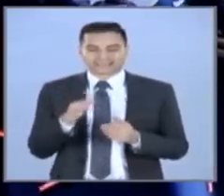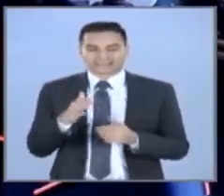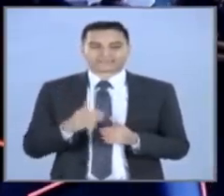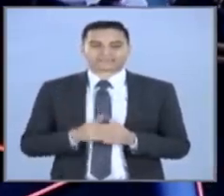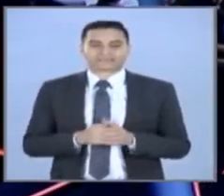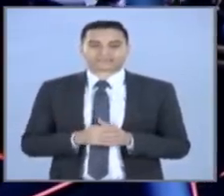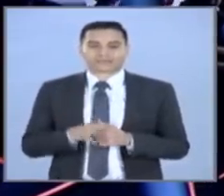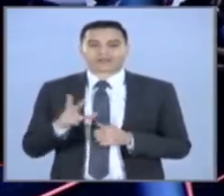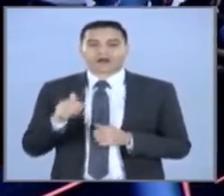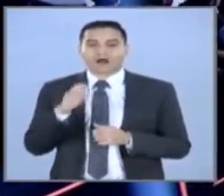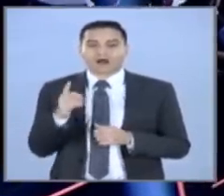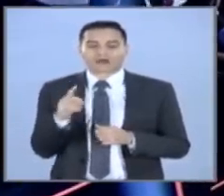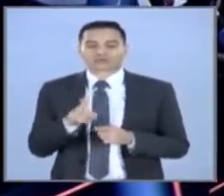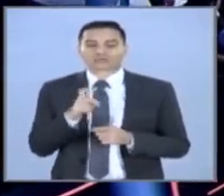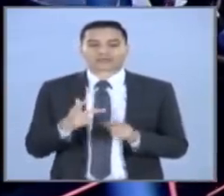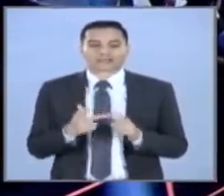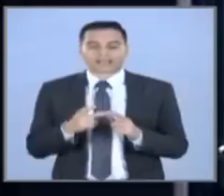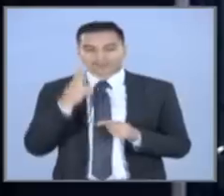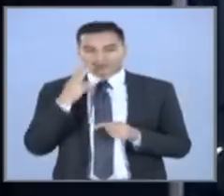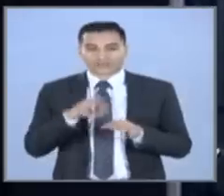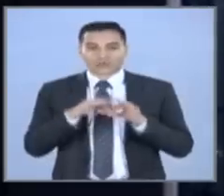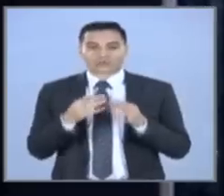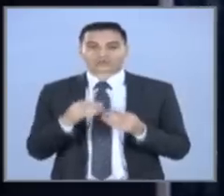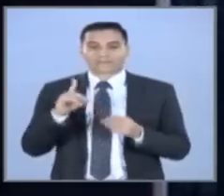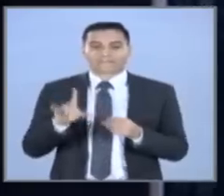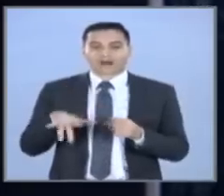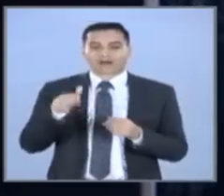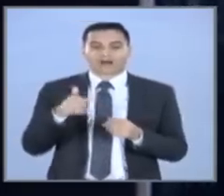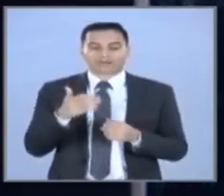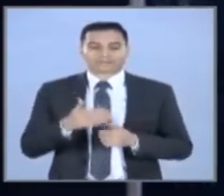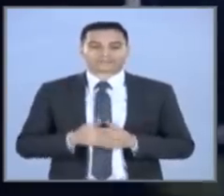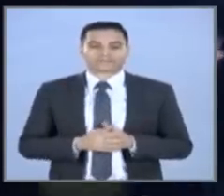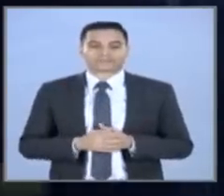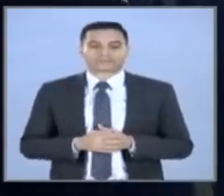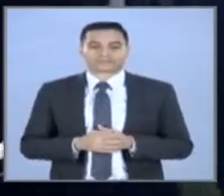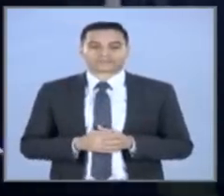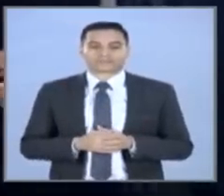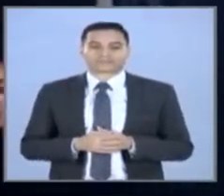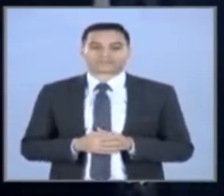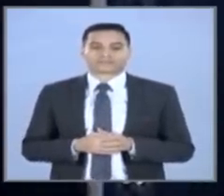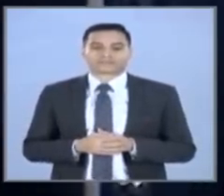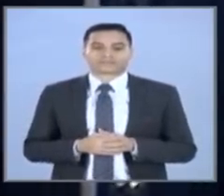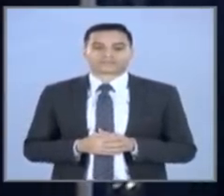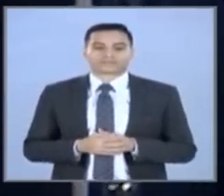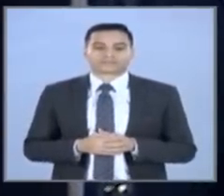هاجر زكي والسؤال الثالث لعائلة برايا.